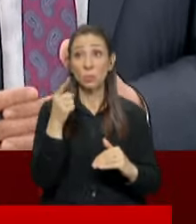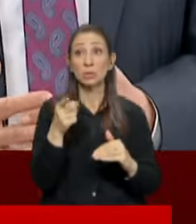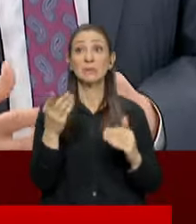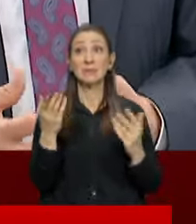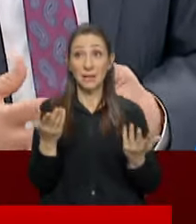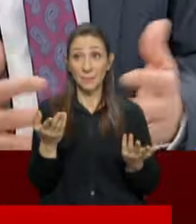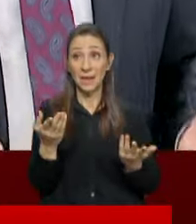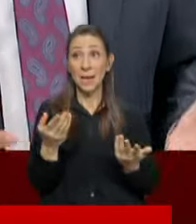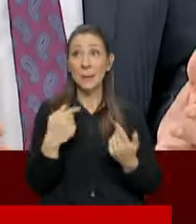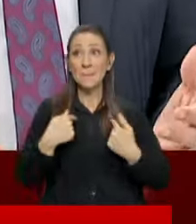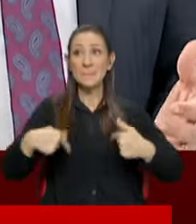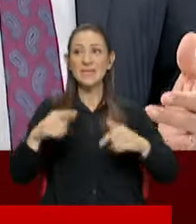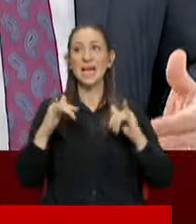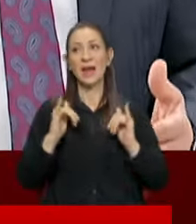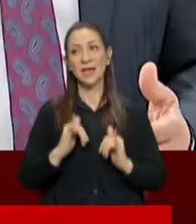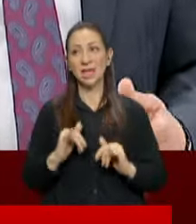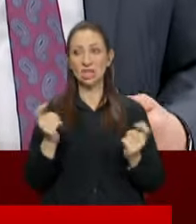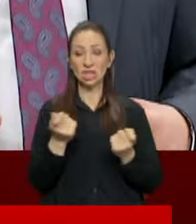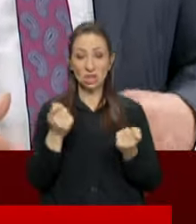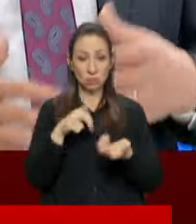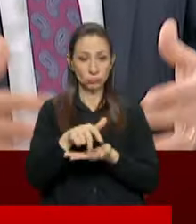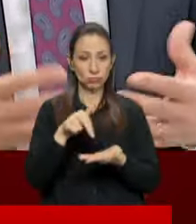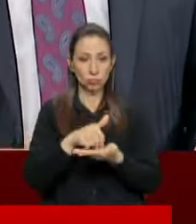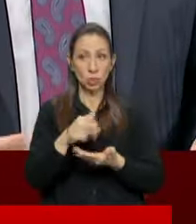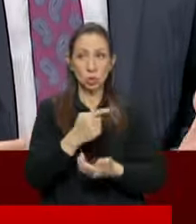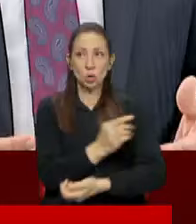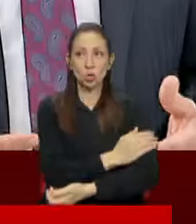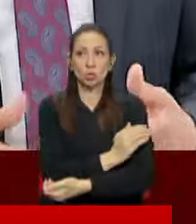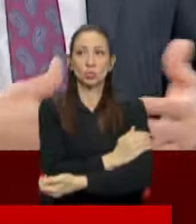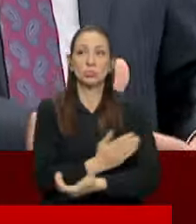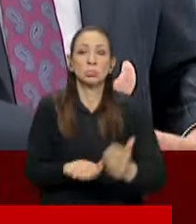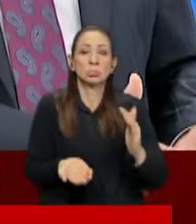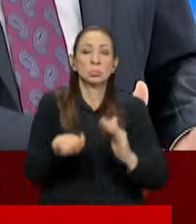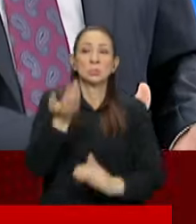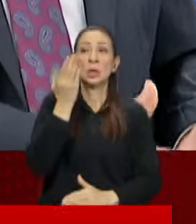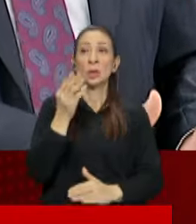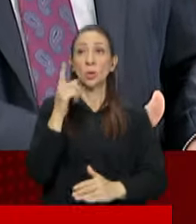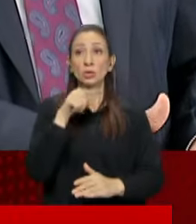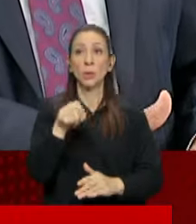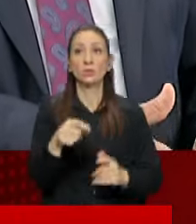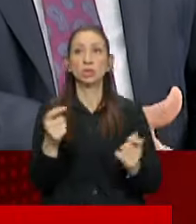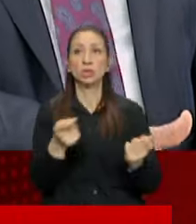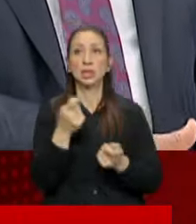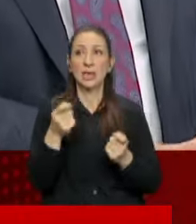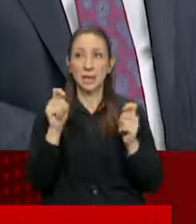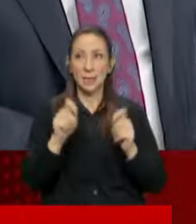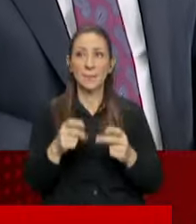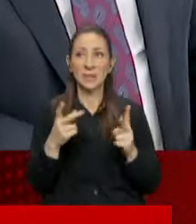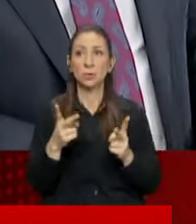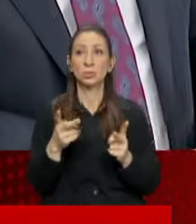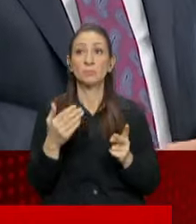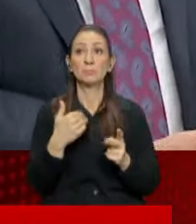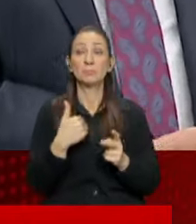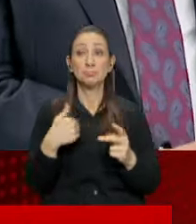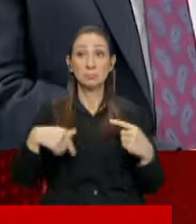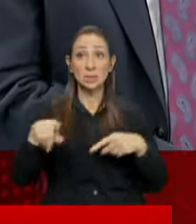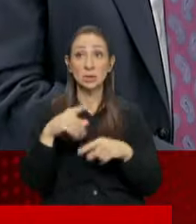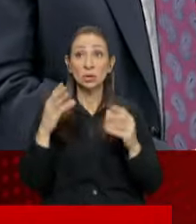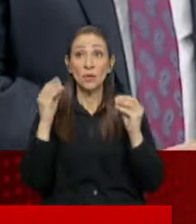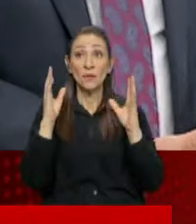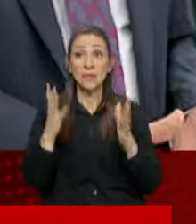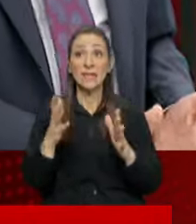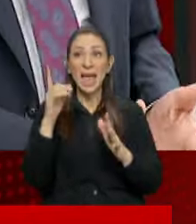tabii bizi rahatlattı, iş yapabilir, gücümüzü arttırdı. Dolayısıyla bu işlerin hepsini yapabiliyoruz. Ya yani biz o kadar